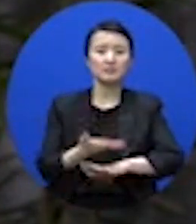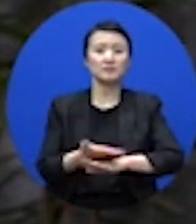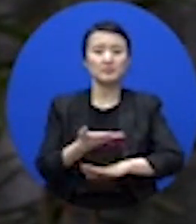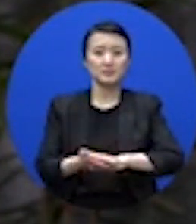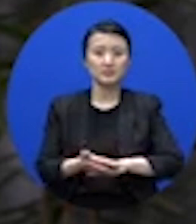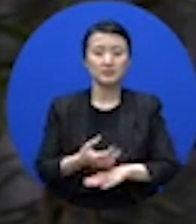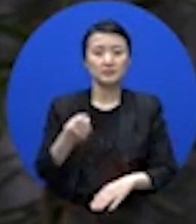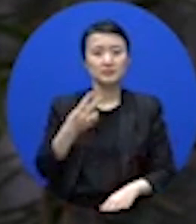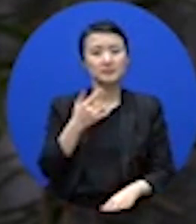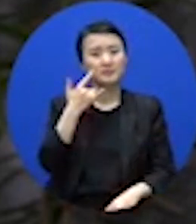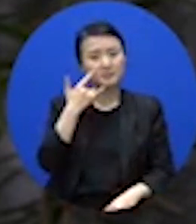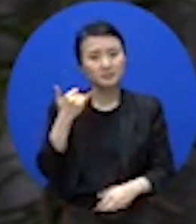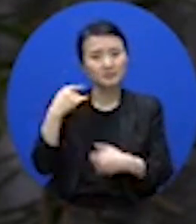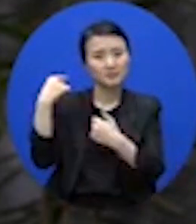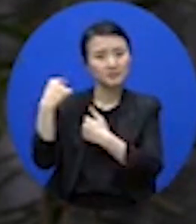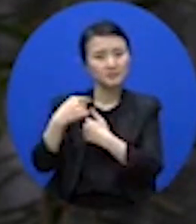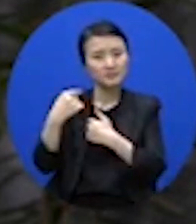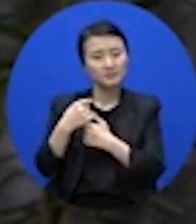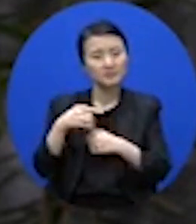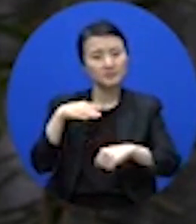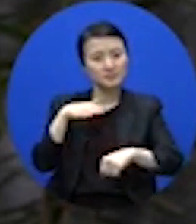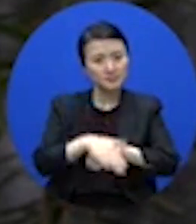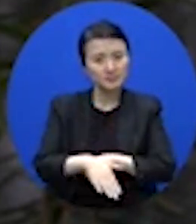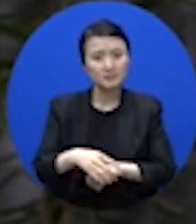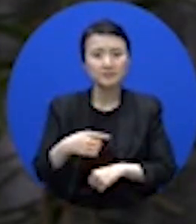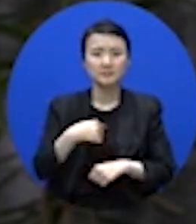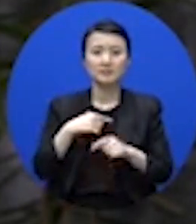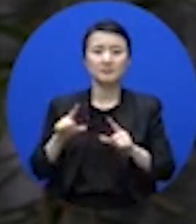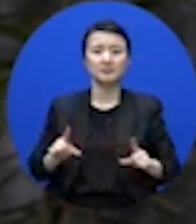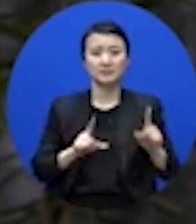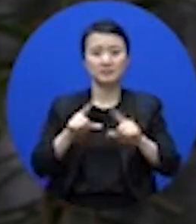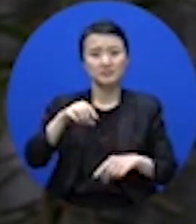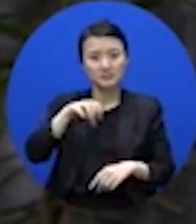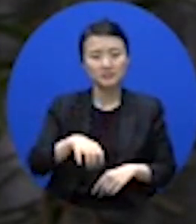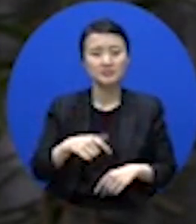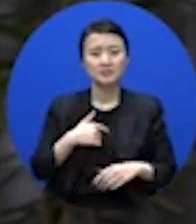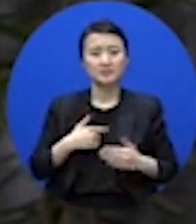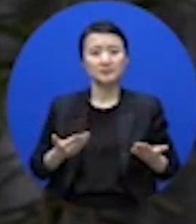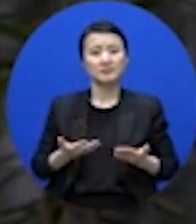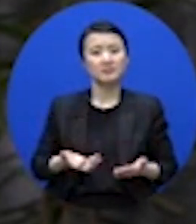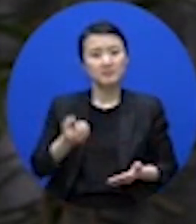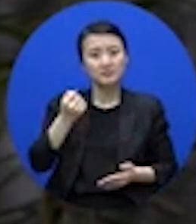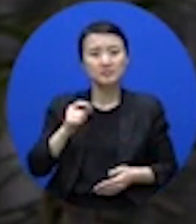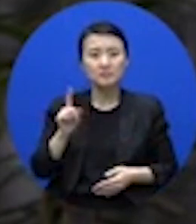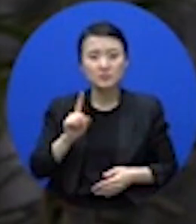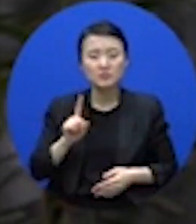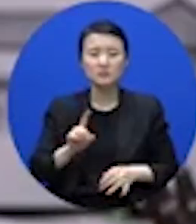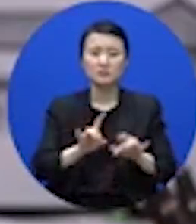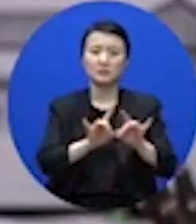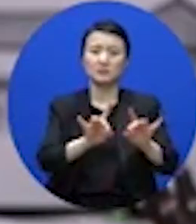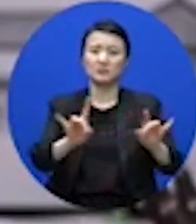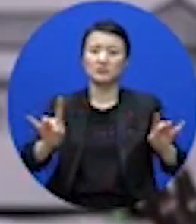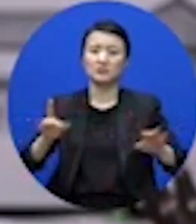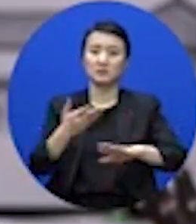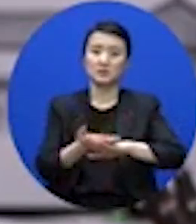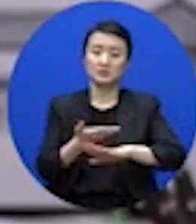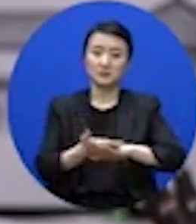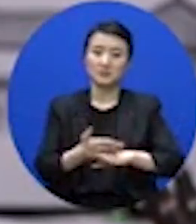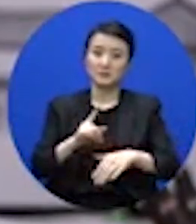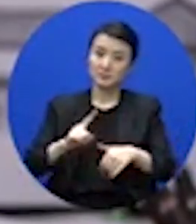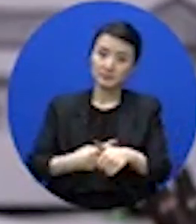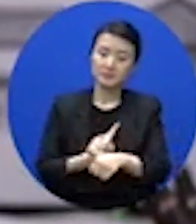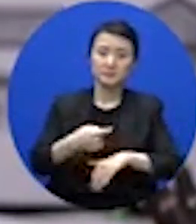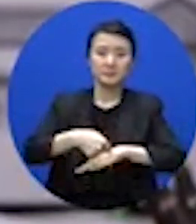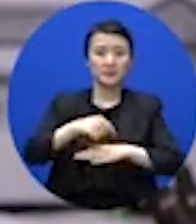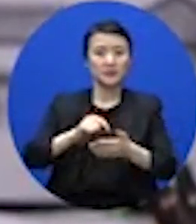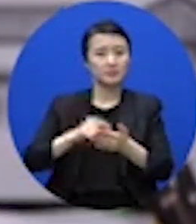배경, 부모님에게 교육받은 거, 내가 지금 어디에 살고 있고 무엇을 하고 다 다르기 때문에 마음들, 생각들이